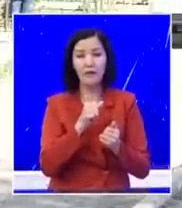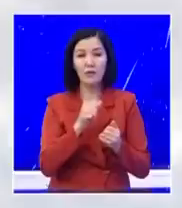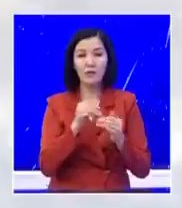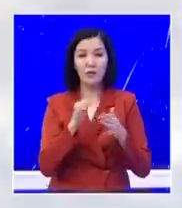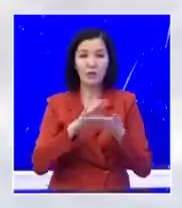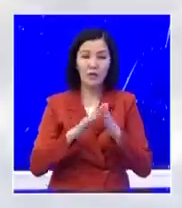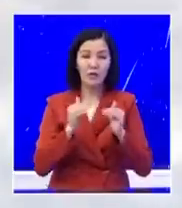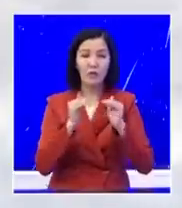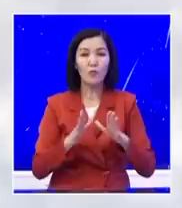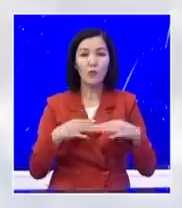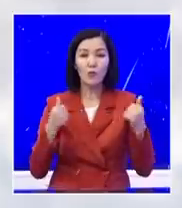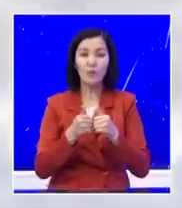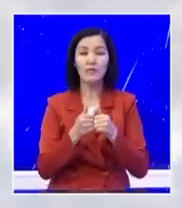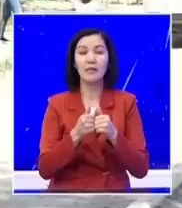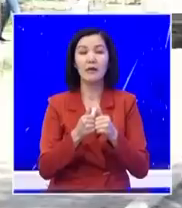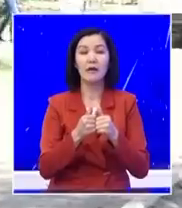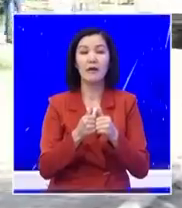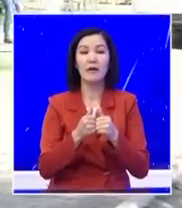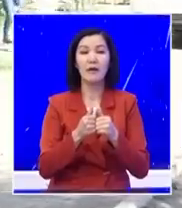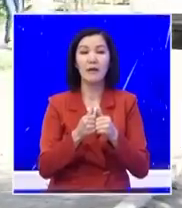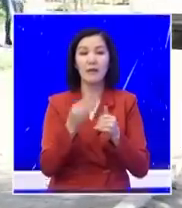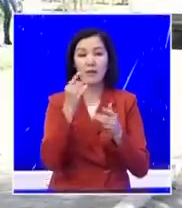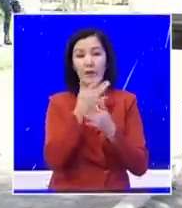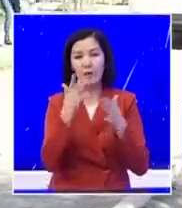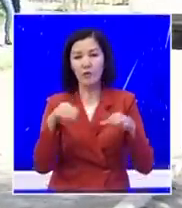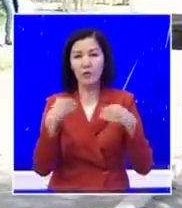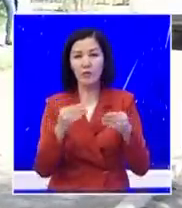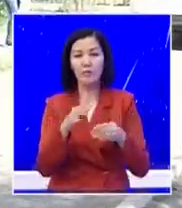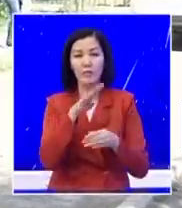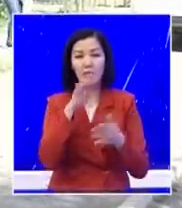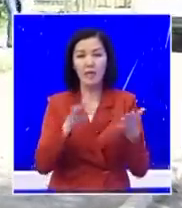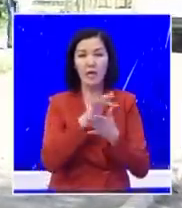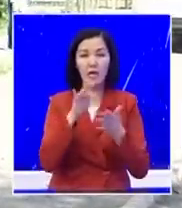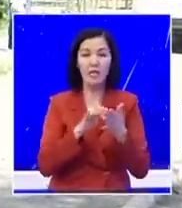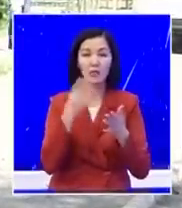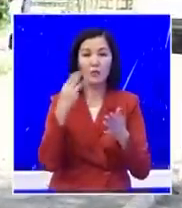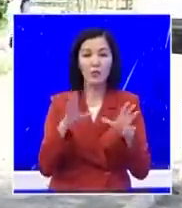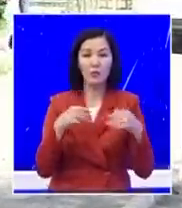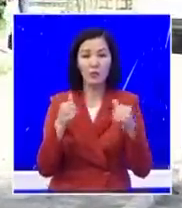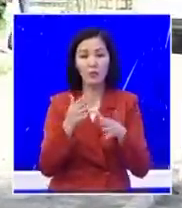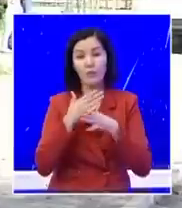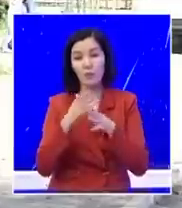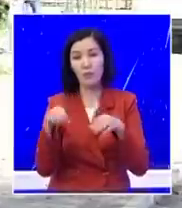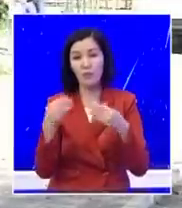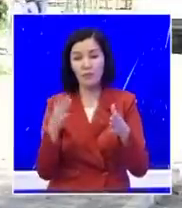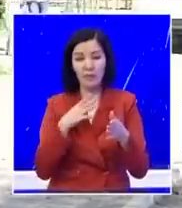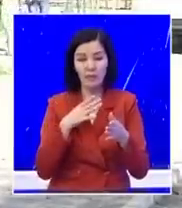үлестіреміз. Бұл үшінші шарамыз. Текелі қаласында 30 шақты жанияға көмек